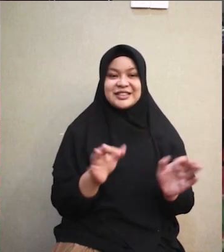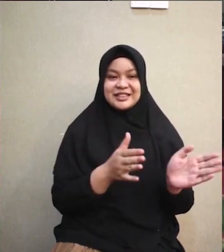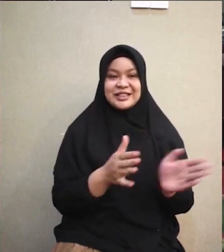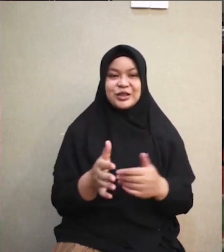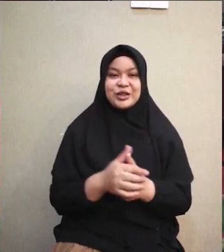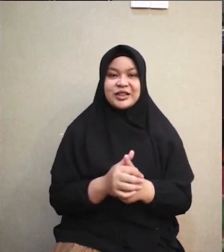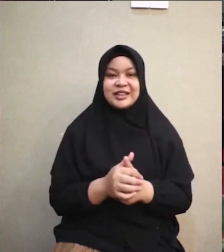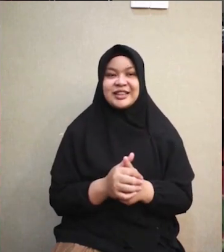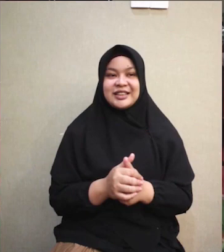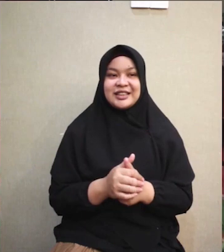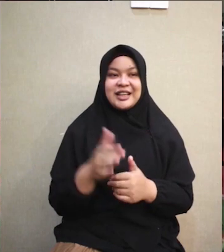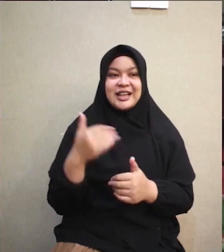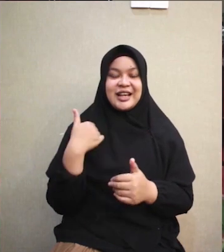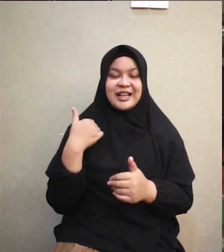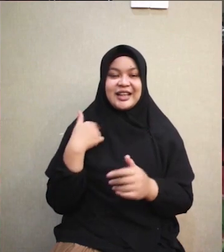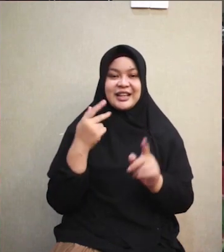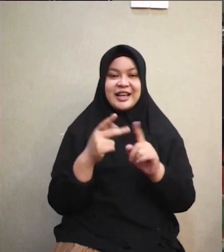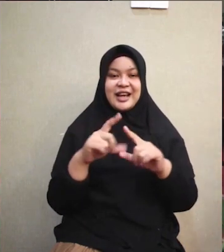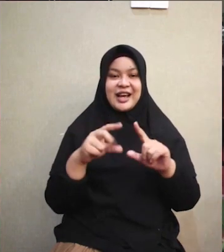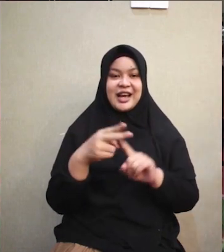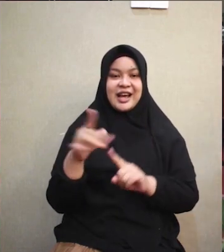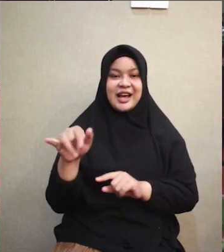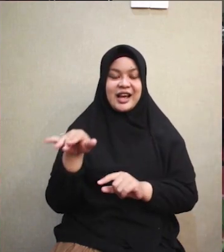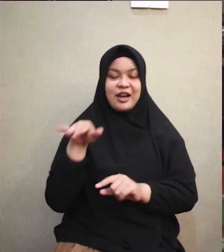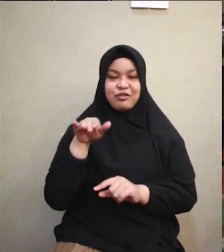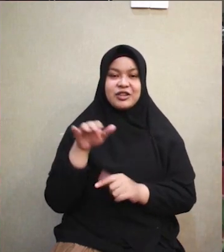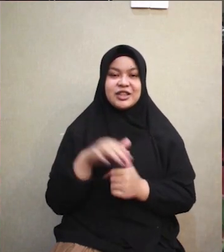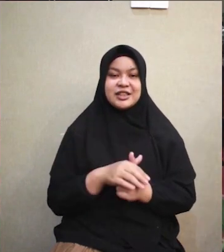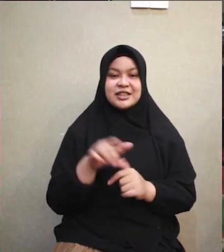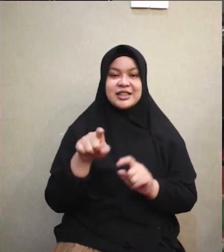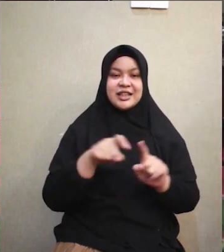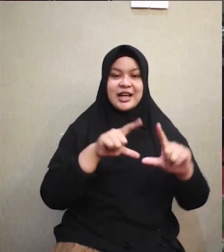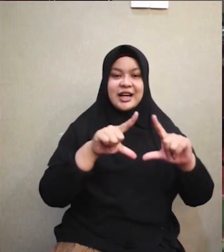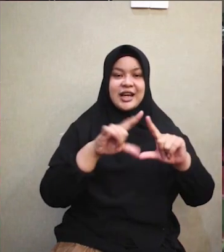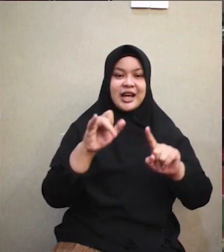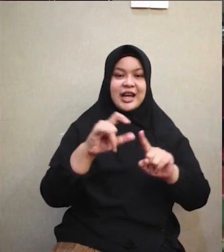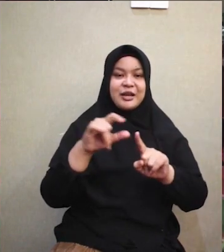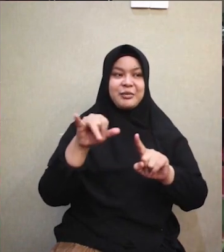ada Mas Hafiz dari aipj2